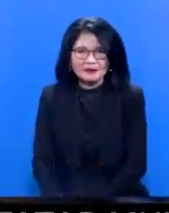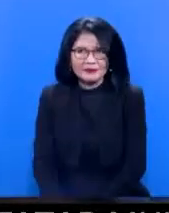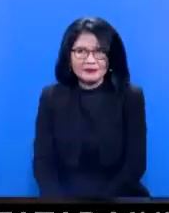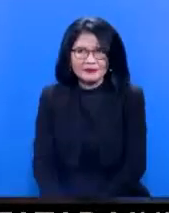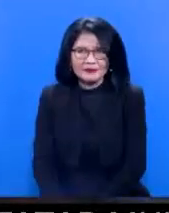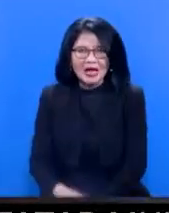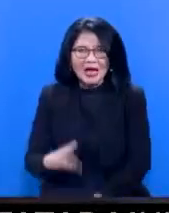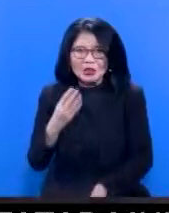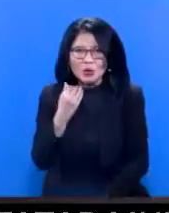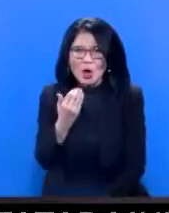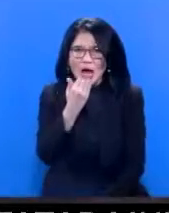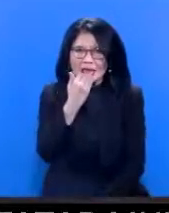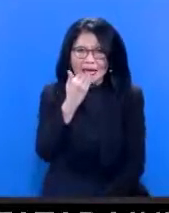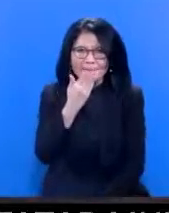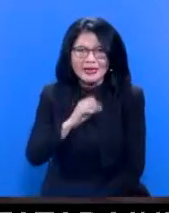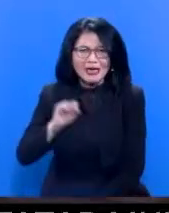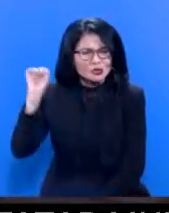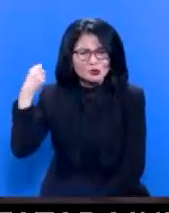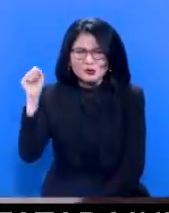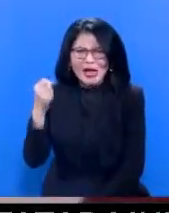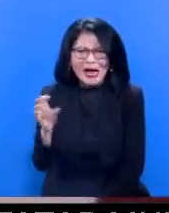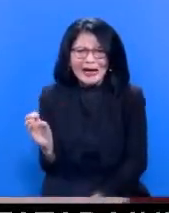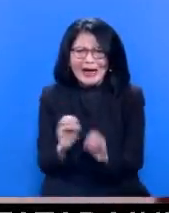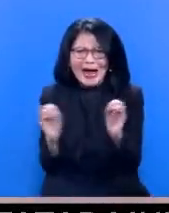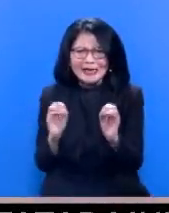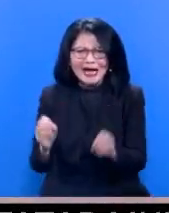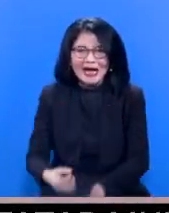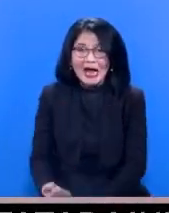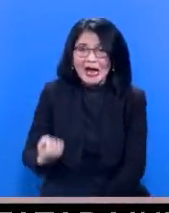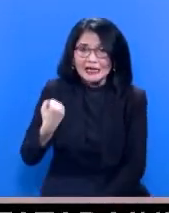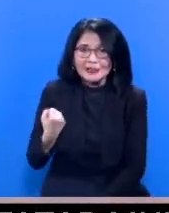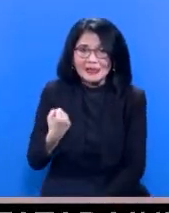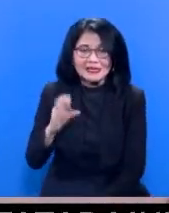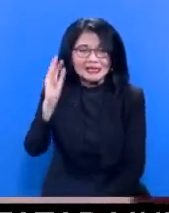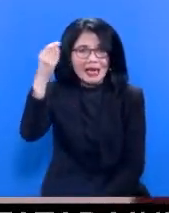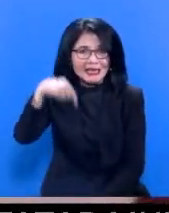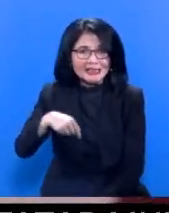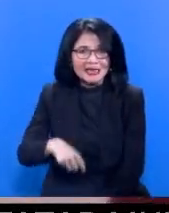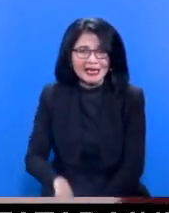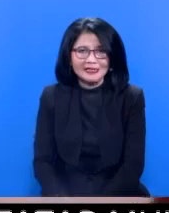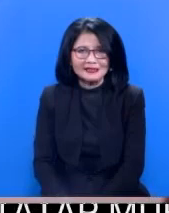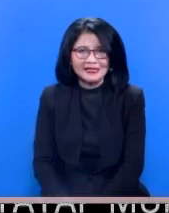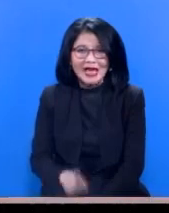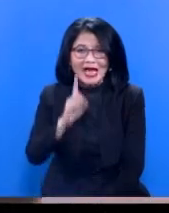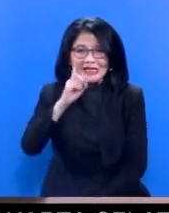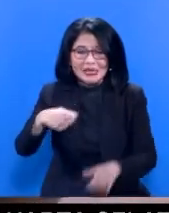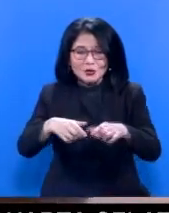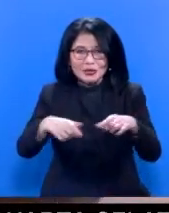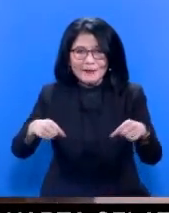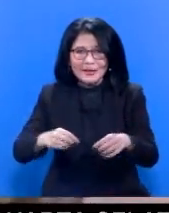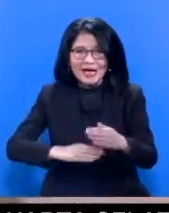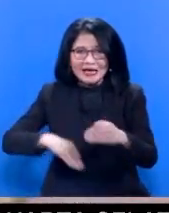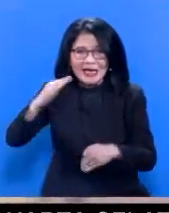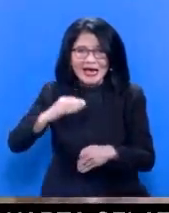kedelai yakni tempe langka ditemukan di pasar. Di Pasar Kebayoran Jakarta Selatan misalnya, harga satu papan tempe naik